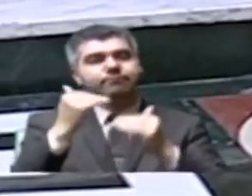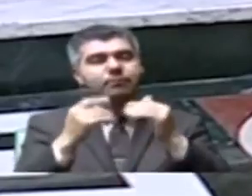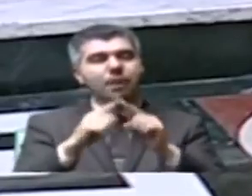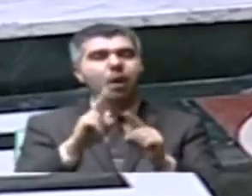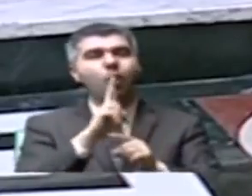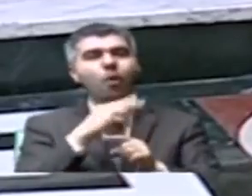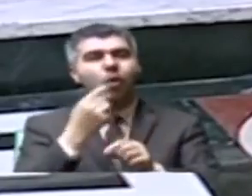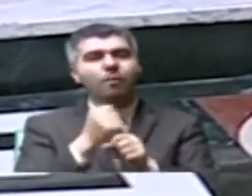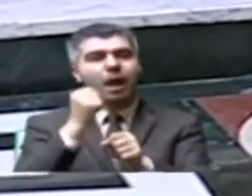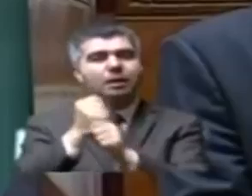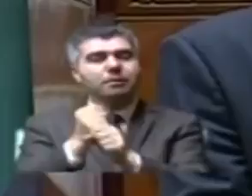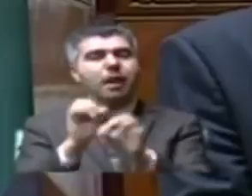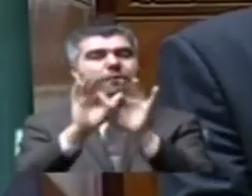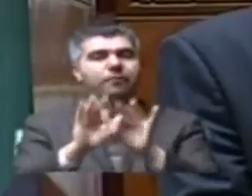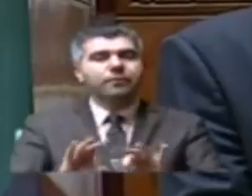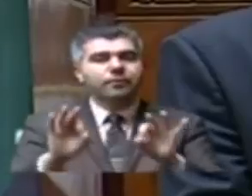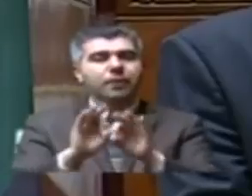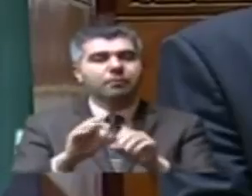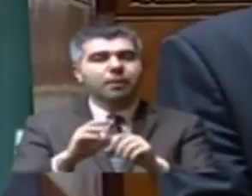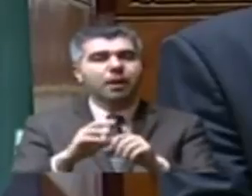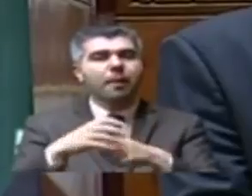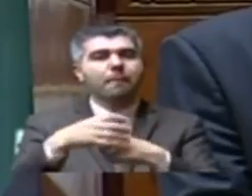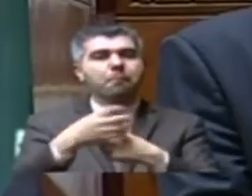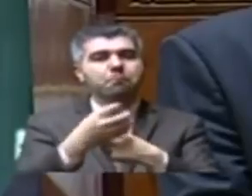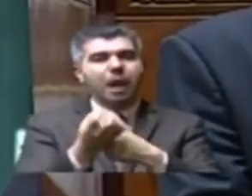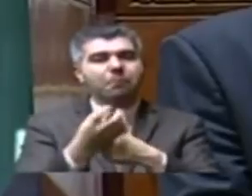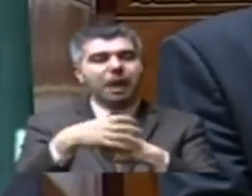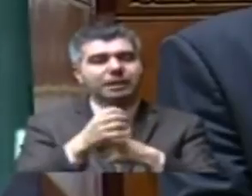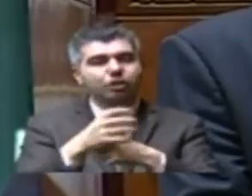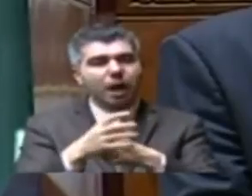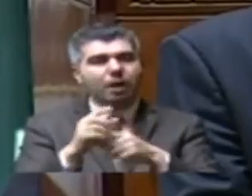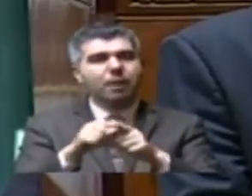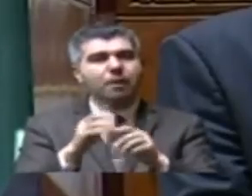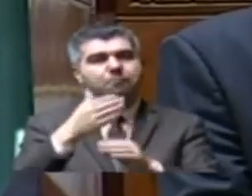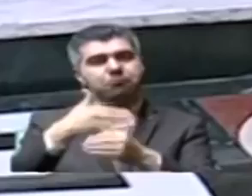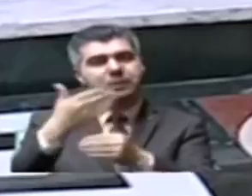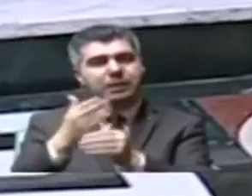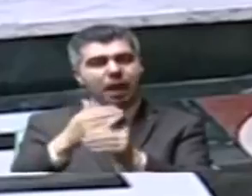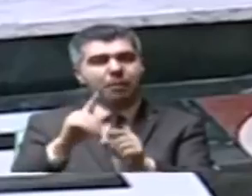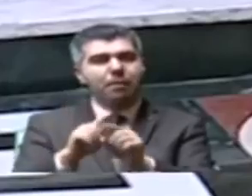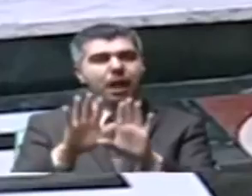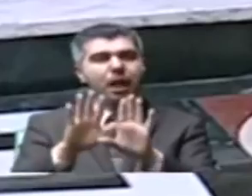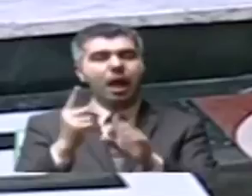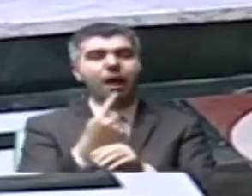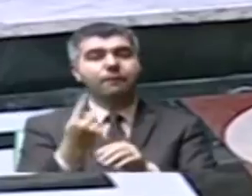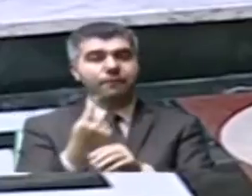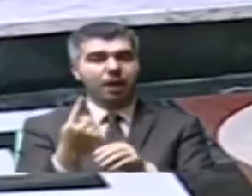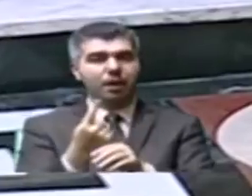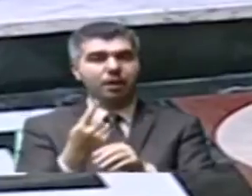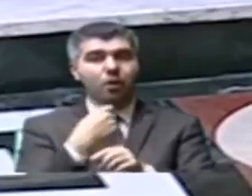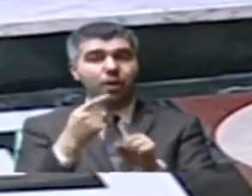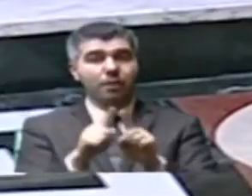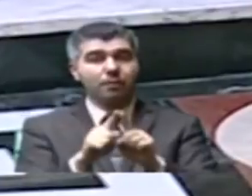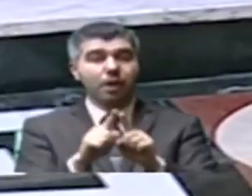الحكومه ما دايره والو، اشنو ديروا؟ الماطيشه والبصله اللي كانت ب 10 دراهم و 12 درهم اشنو درنا؟ واحد المادة ملي تكون حرة، واش بغيتها